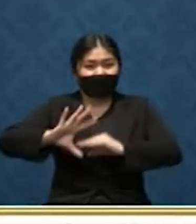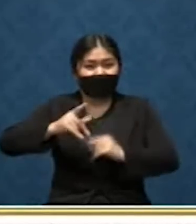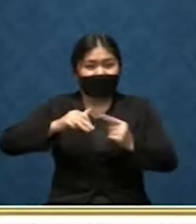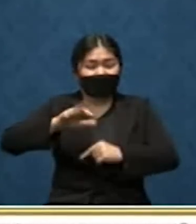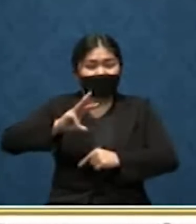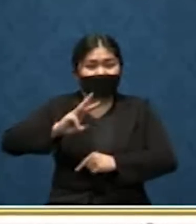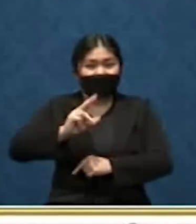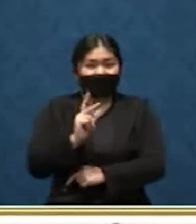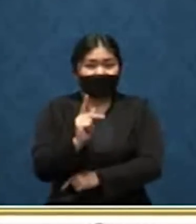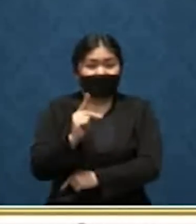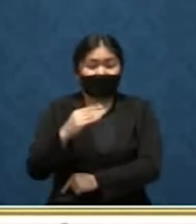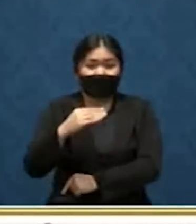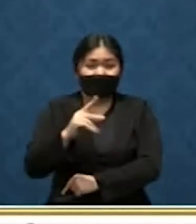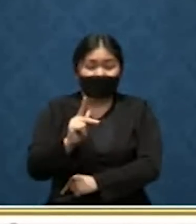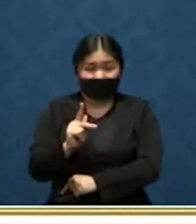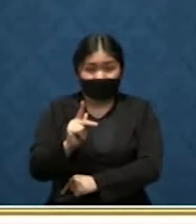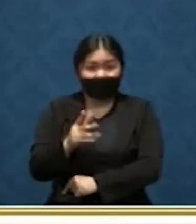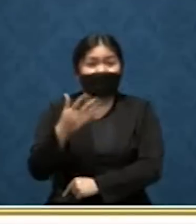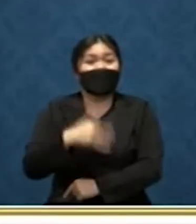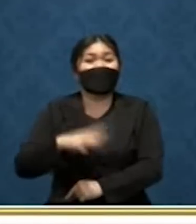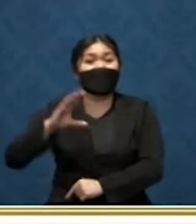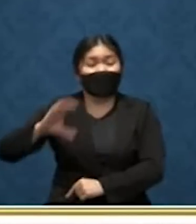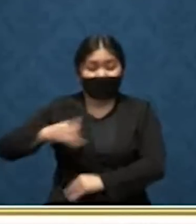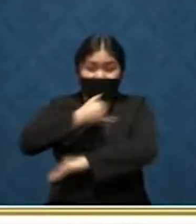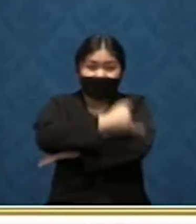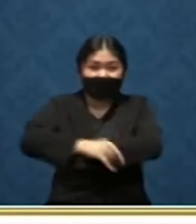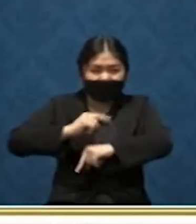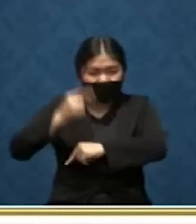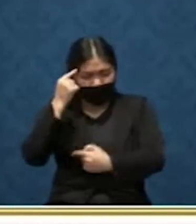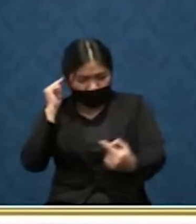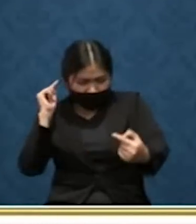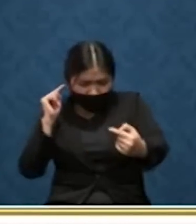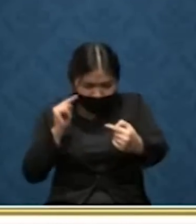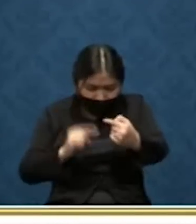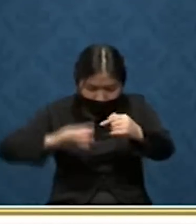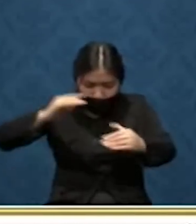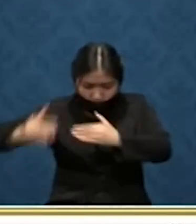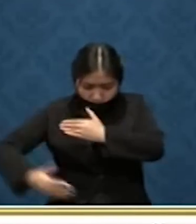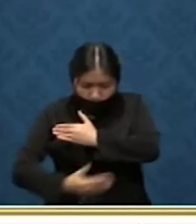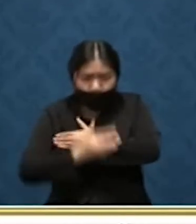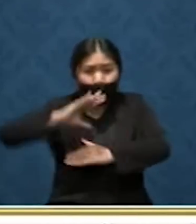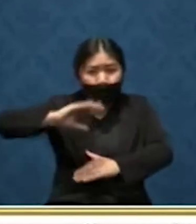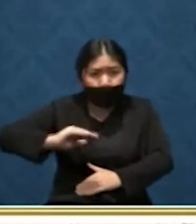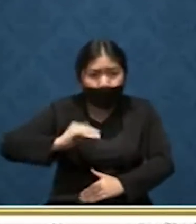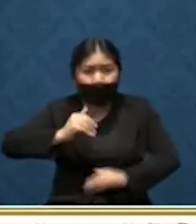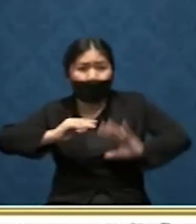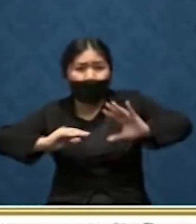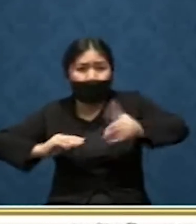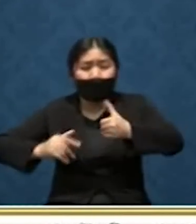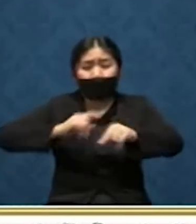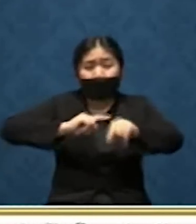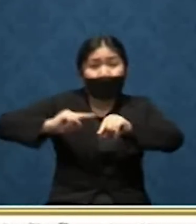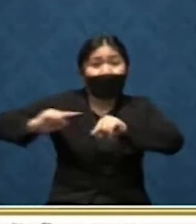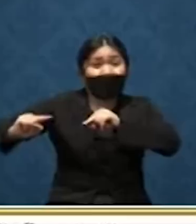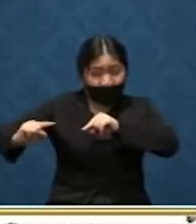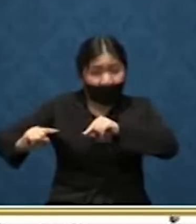กาวว่านักลงทุต่างชาติจำนวนมากได้เร็เห็นถึงโอกาสในการเติบโตและขอให้ตัวอยู่สินฉีค